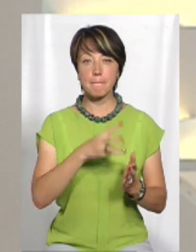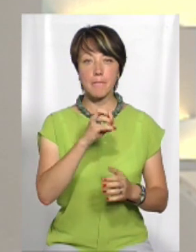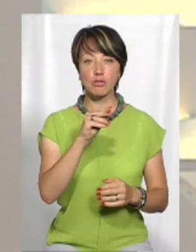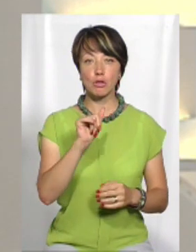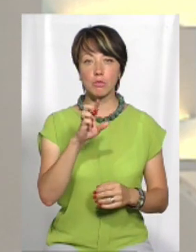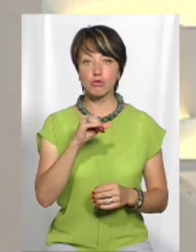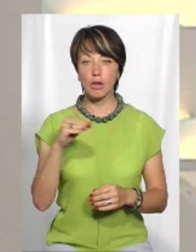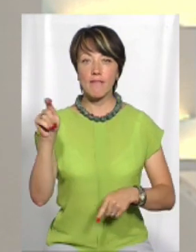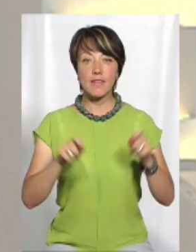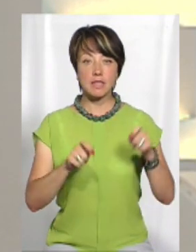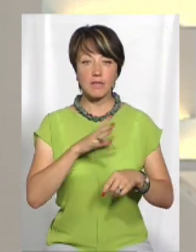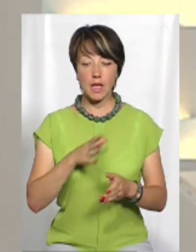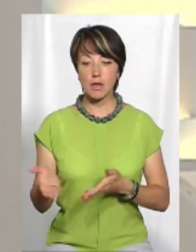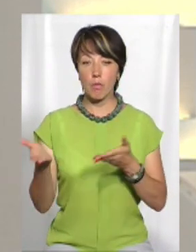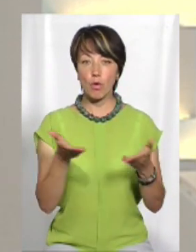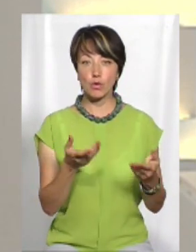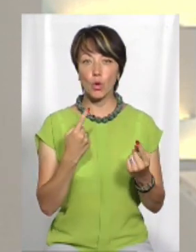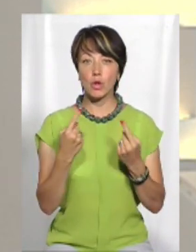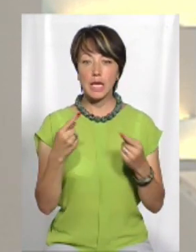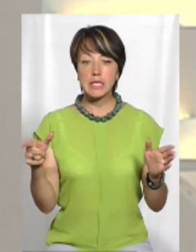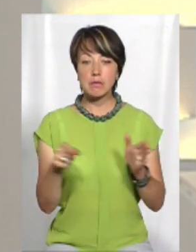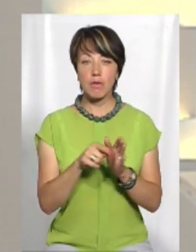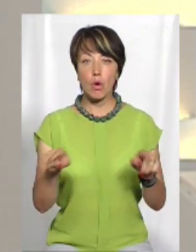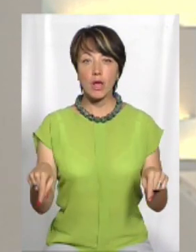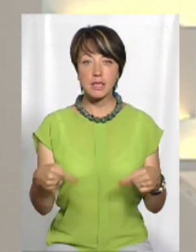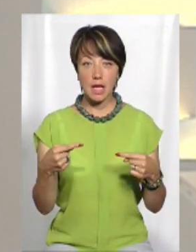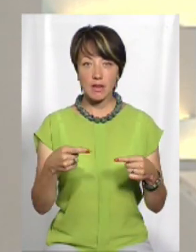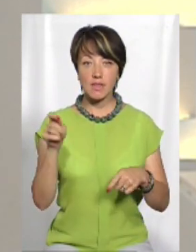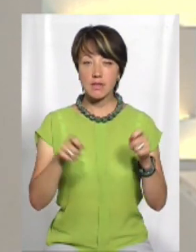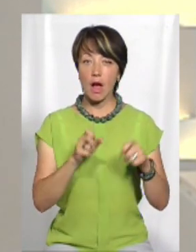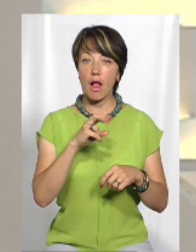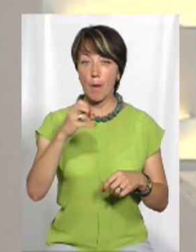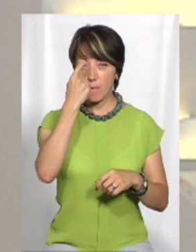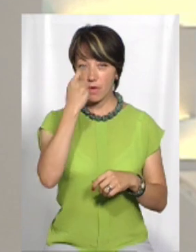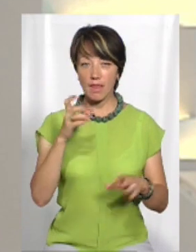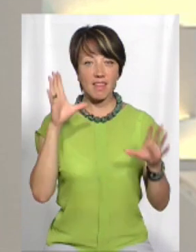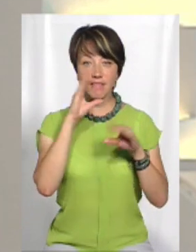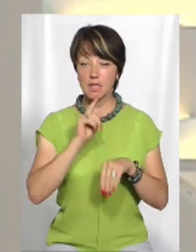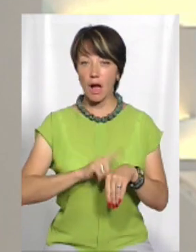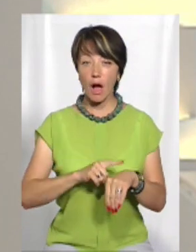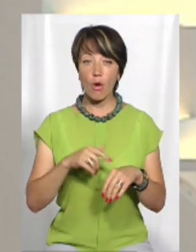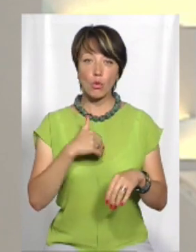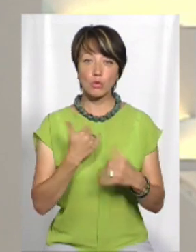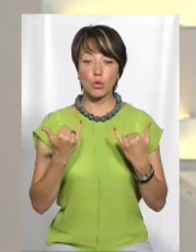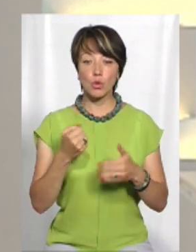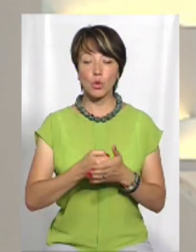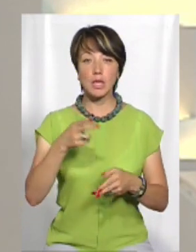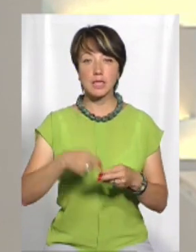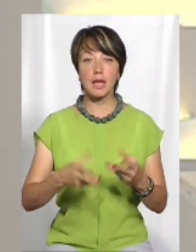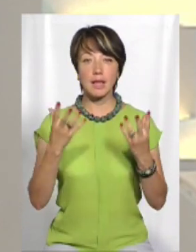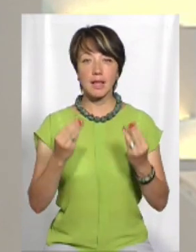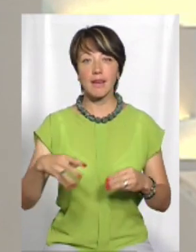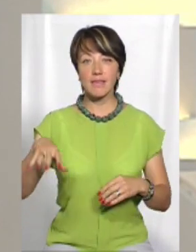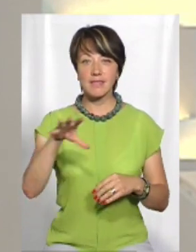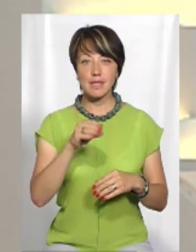фестивалів запрошували до розмови і співорганізатора фестивалю Юрія Даценка, але він повідомив, що не встигає, бо хочуть сьогодні до кінця дня